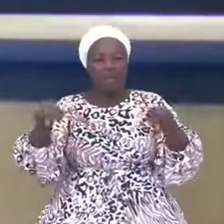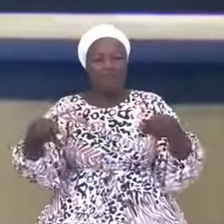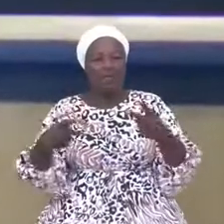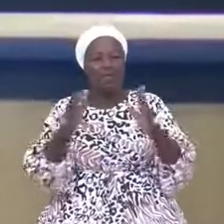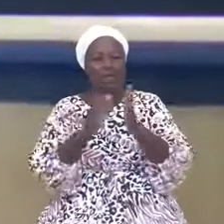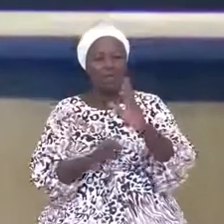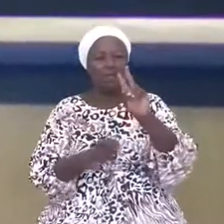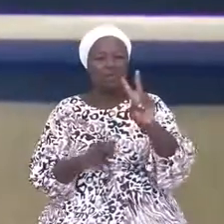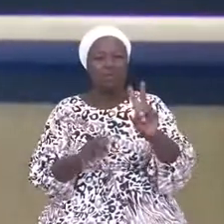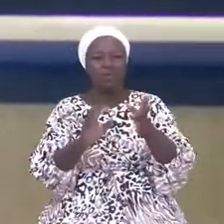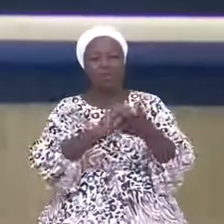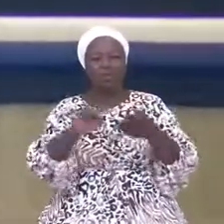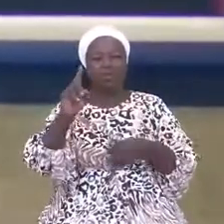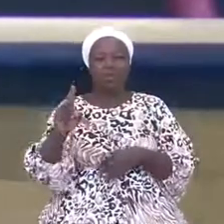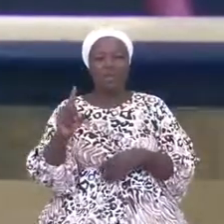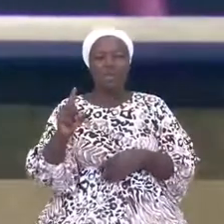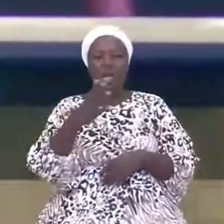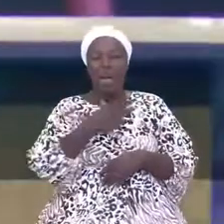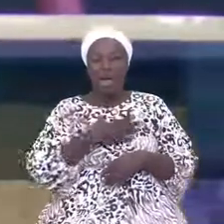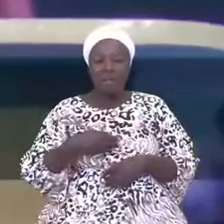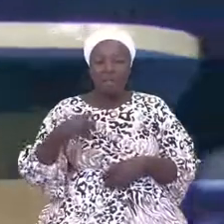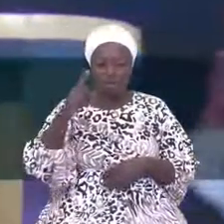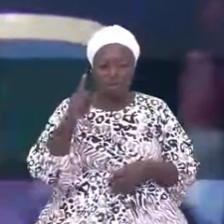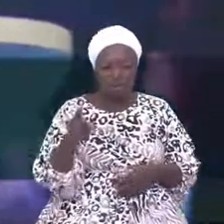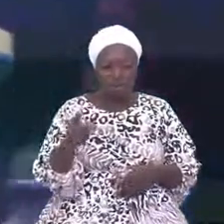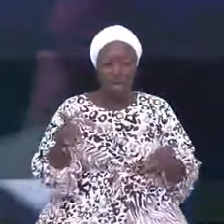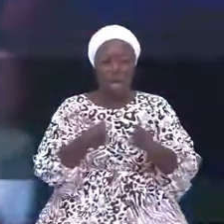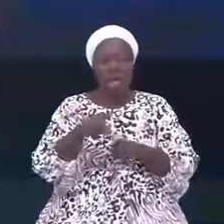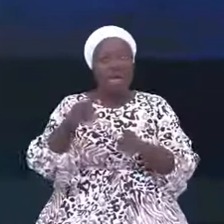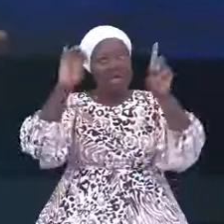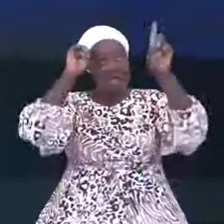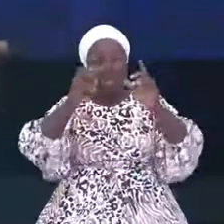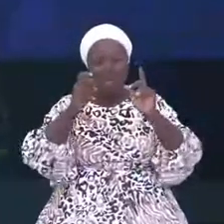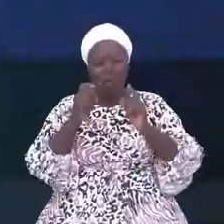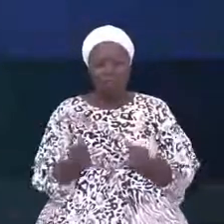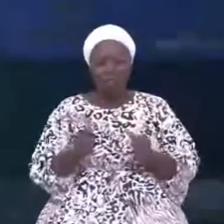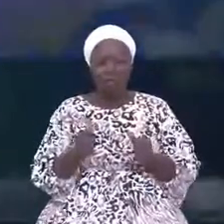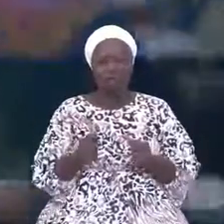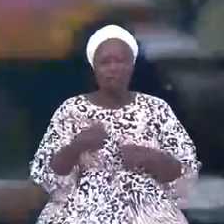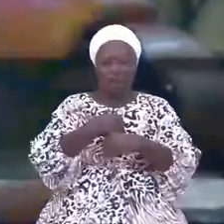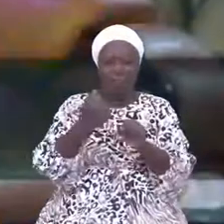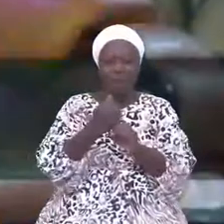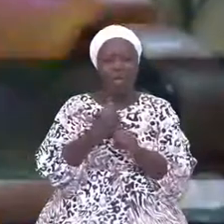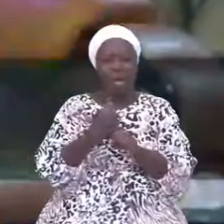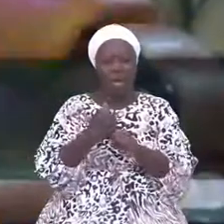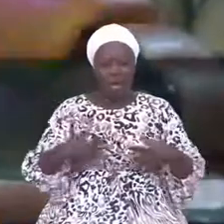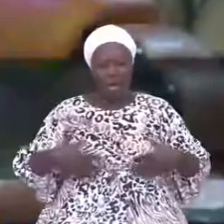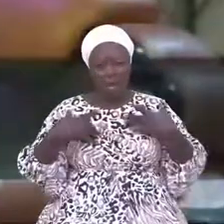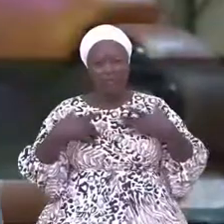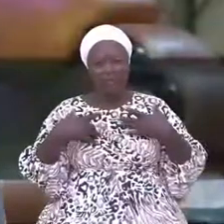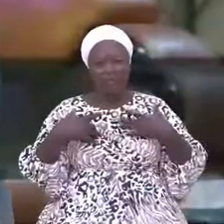chapitre 2, verset 1. Éphésiens 2, verset 1. Vous étiez morts par